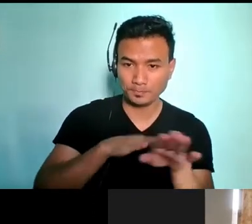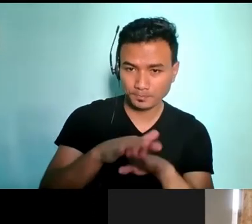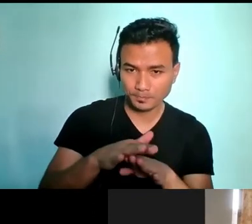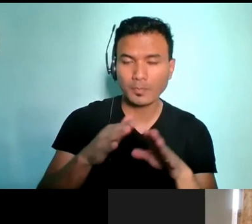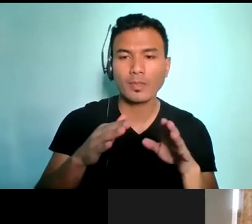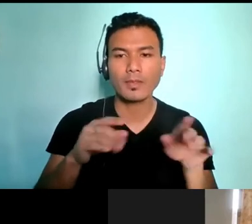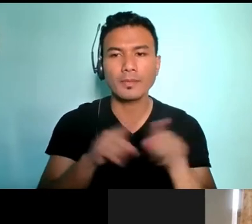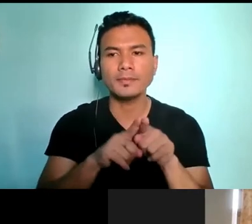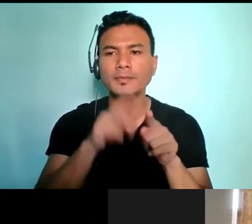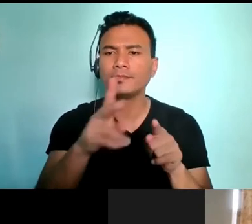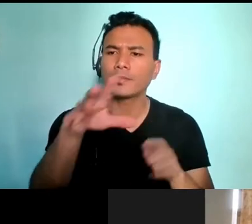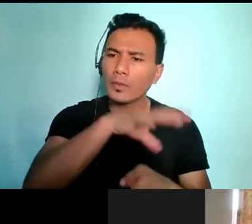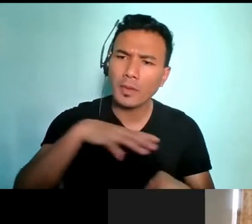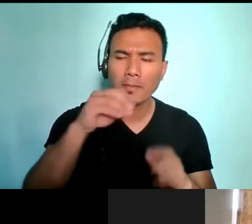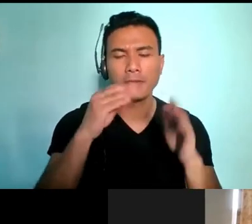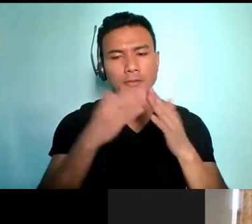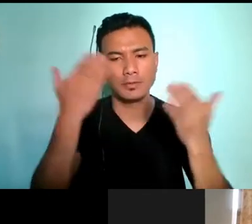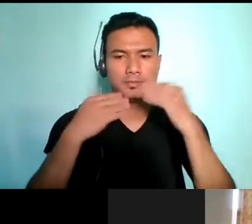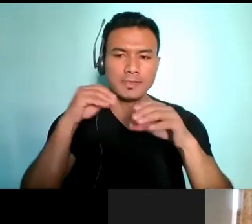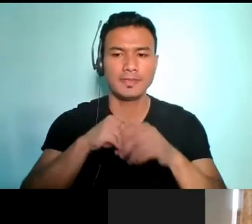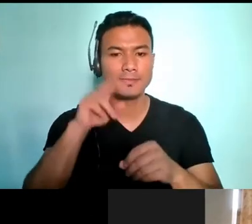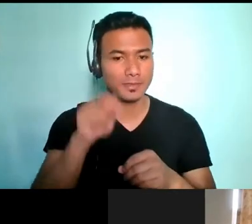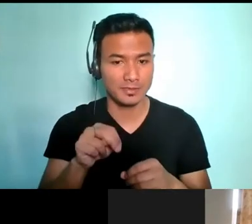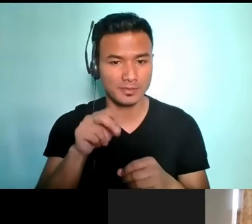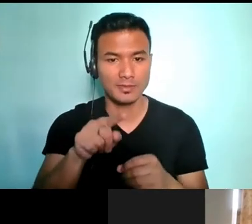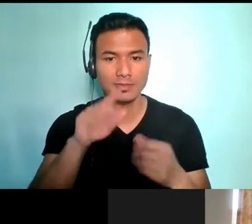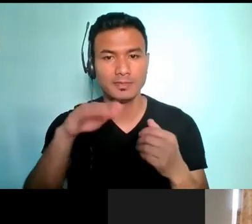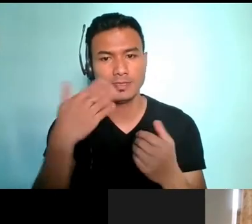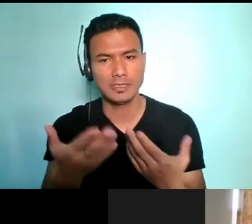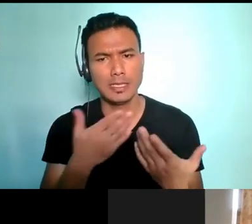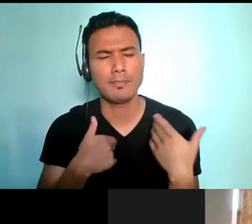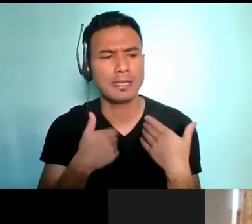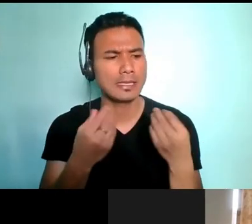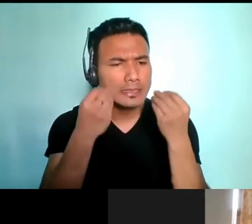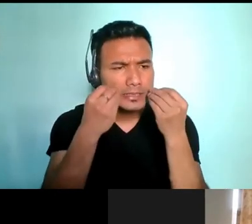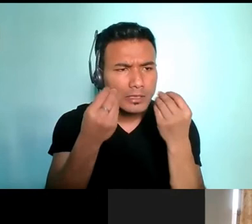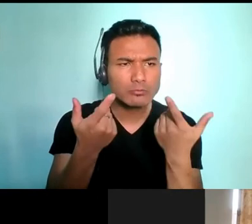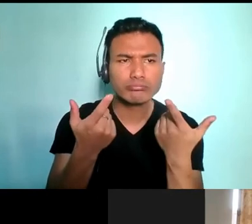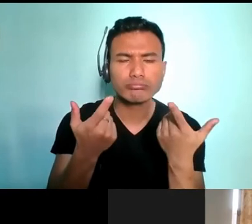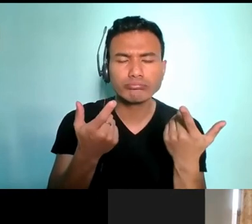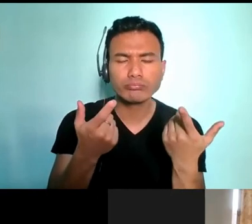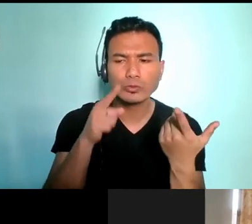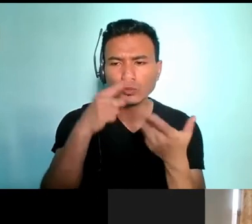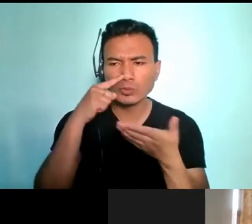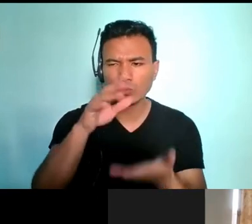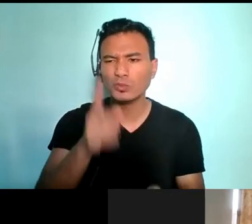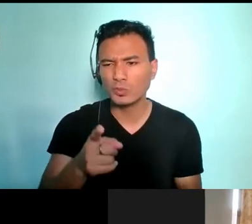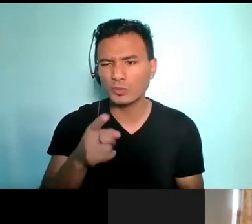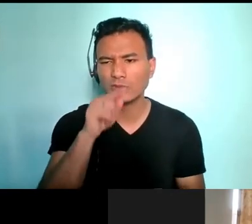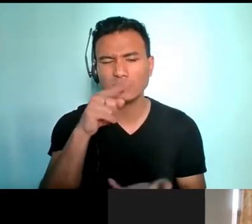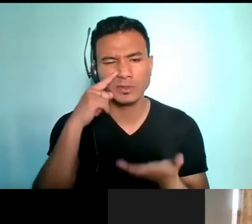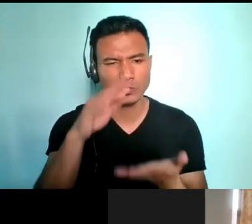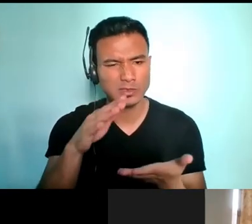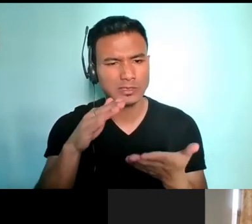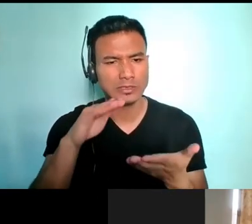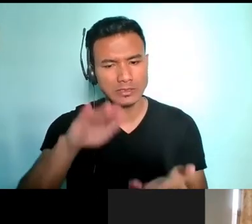है, त्यो सबै डोमेस्टिक भाइलेन्सहरूभित्र पर्छ। अनि त्यस पछाडि हामीलाई के सिकाइरहेको हुन्छ भन्दाखेरि, तिमी छोरी हो अथवा तिमी छोरी हो,